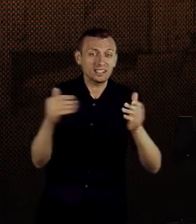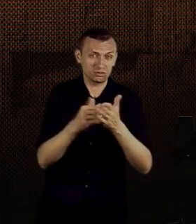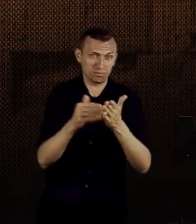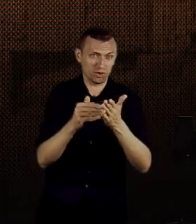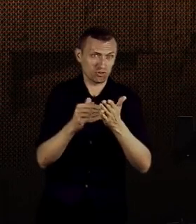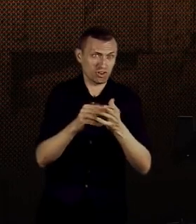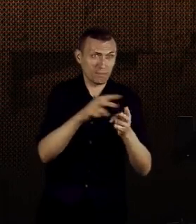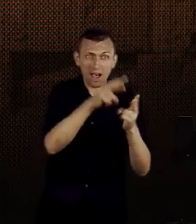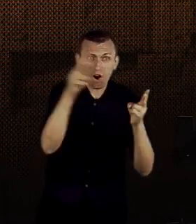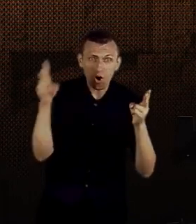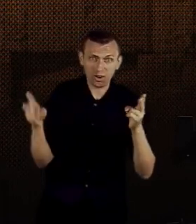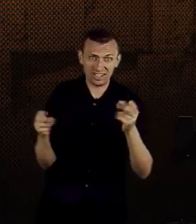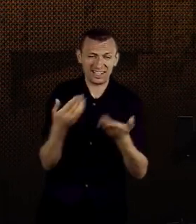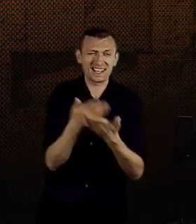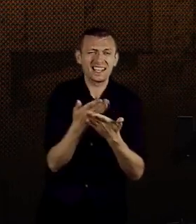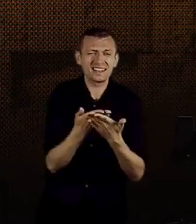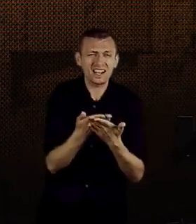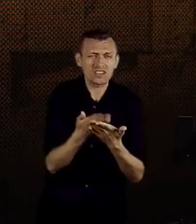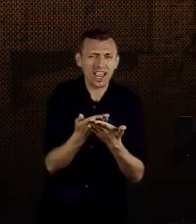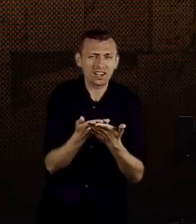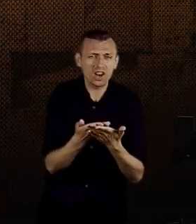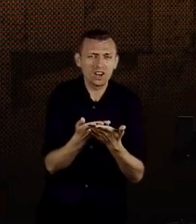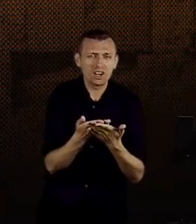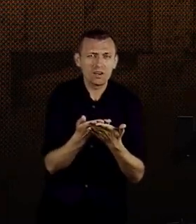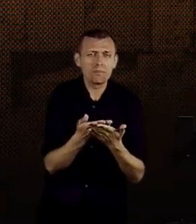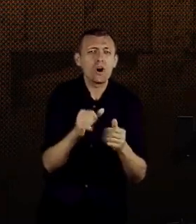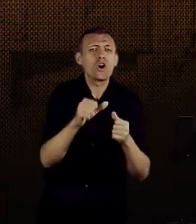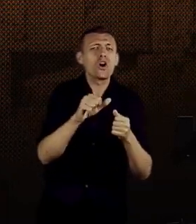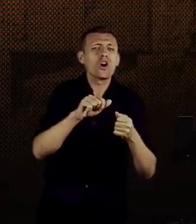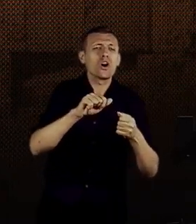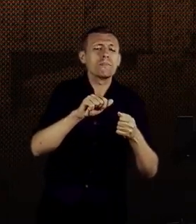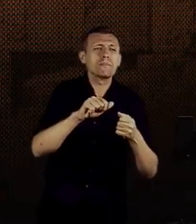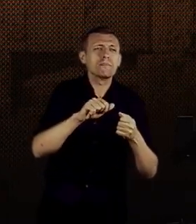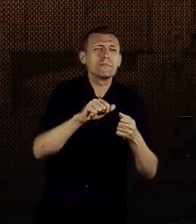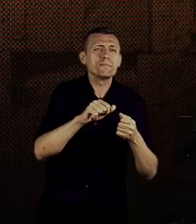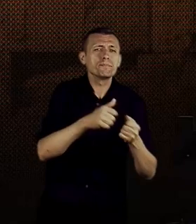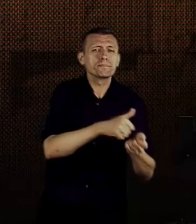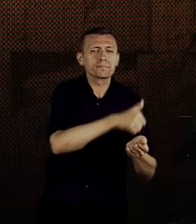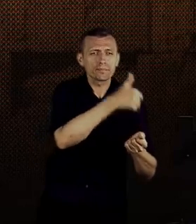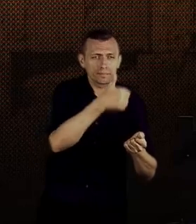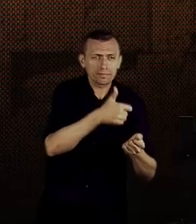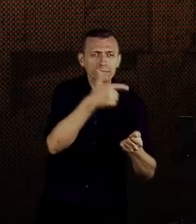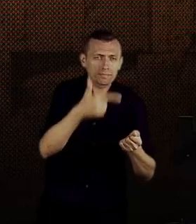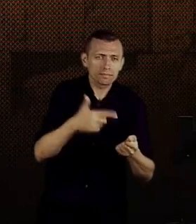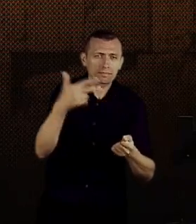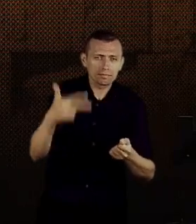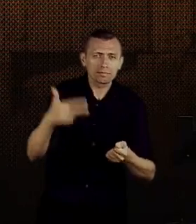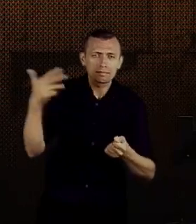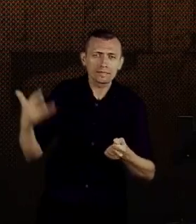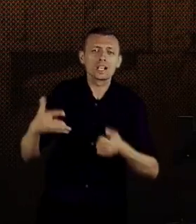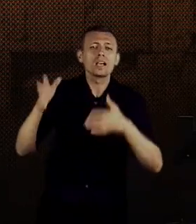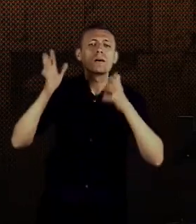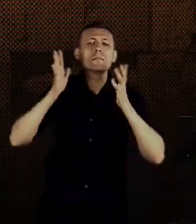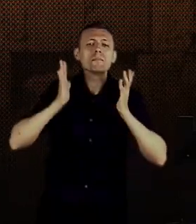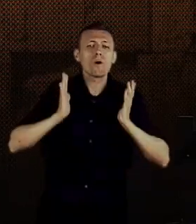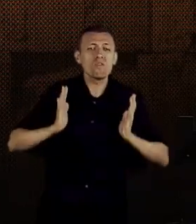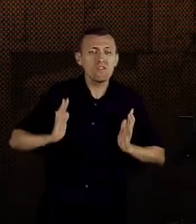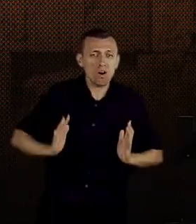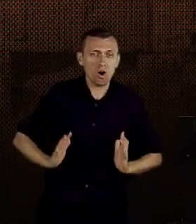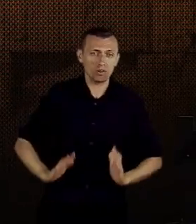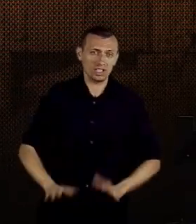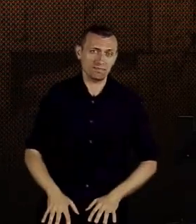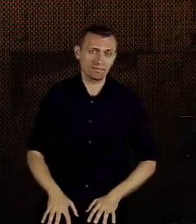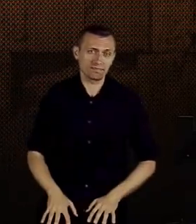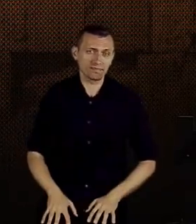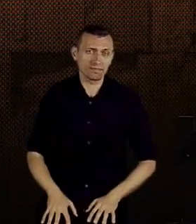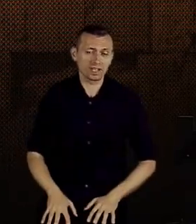ona procesem, który dzieje się stopniowo i powoli. Czasami ten proces